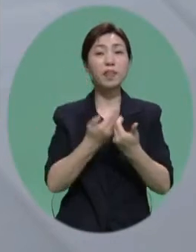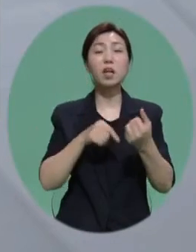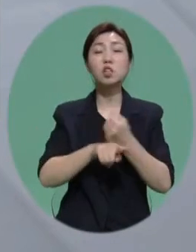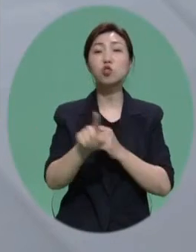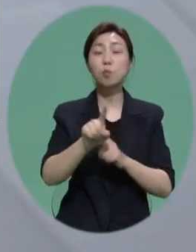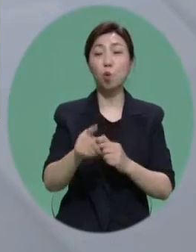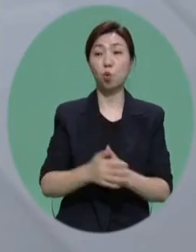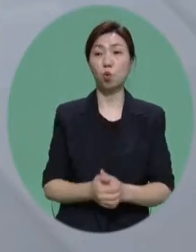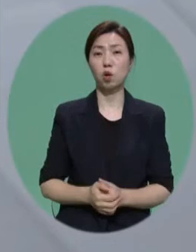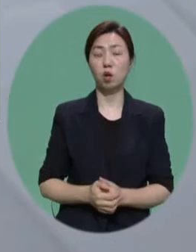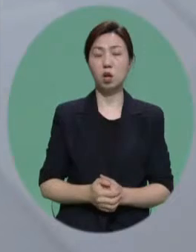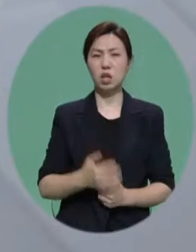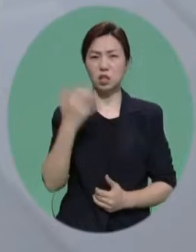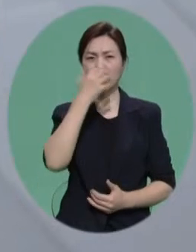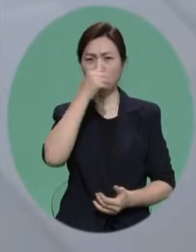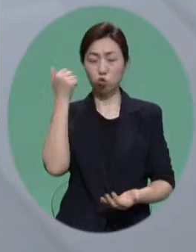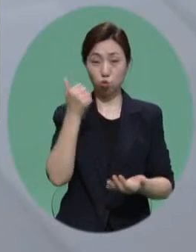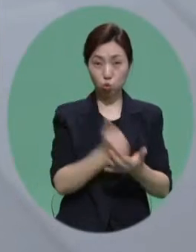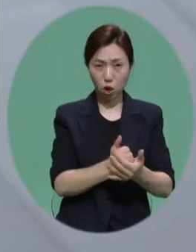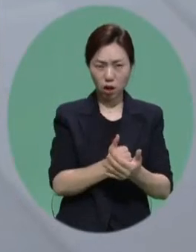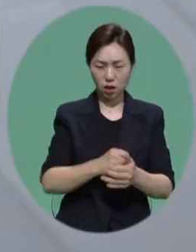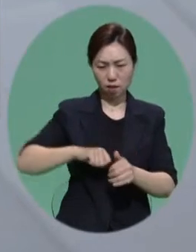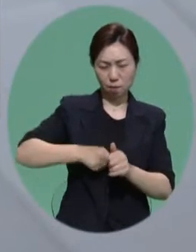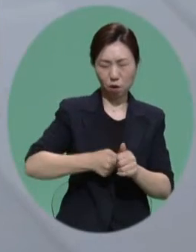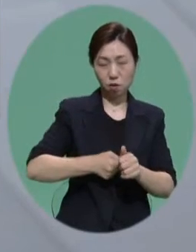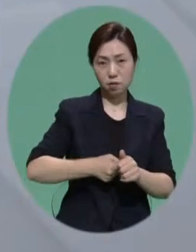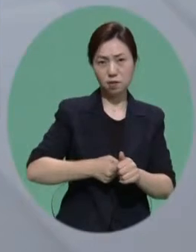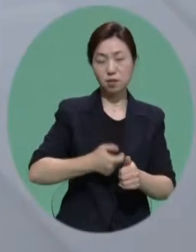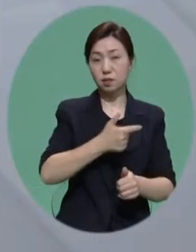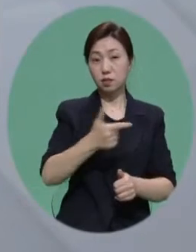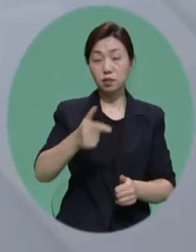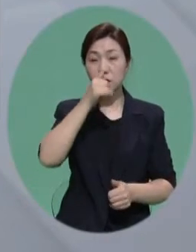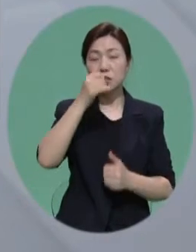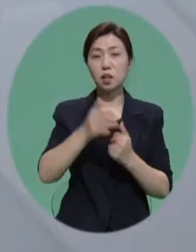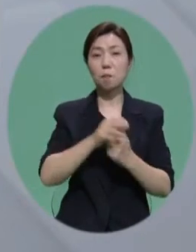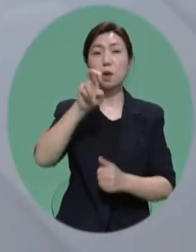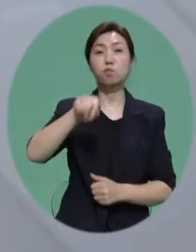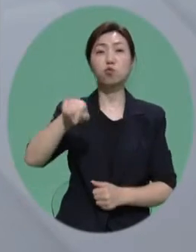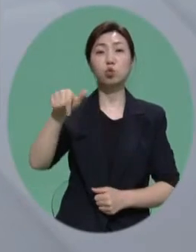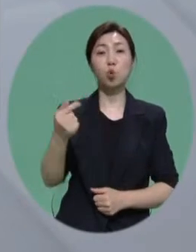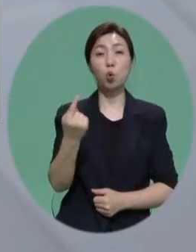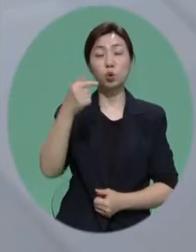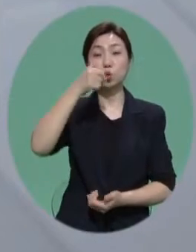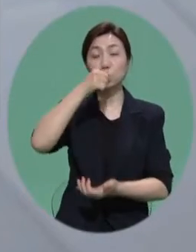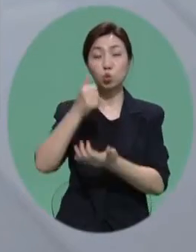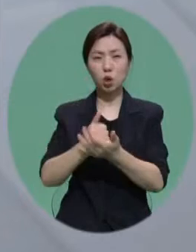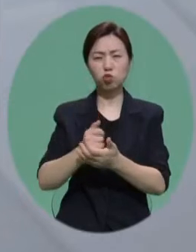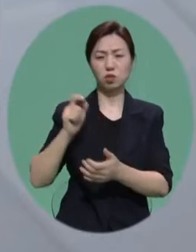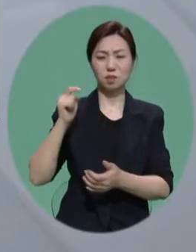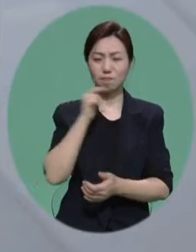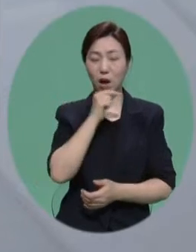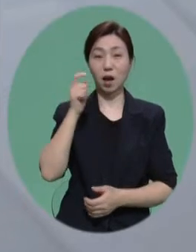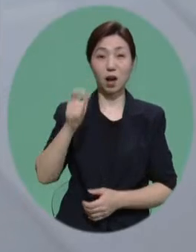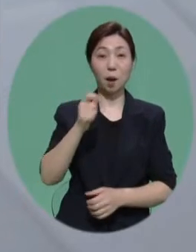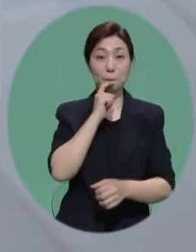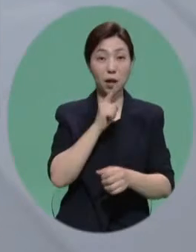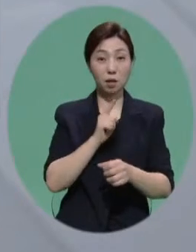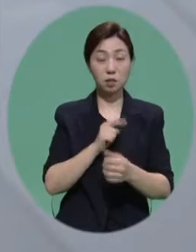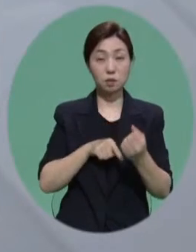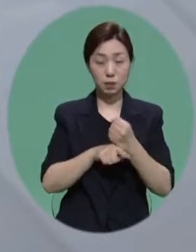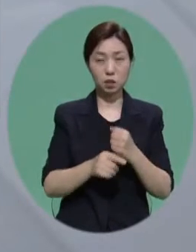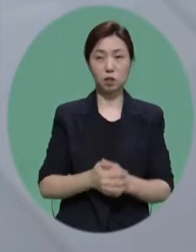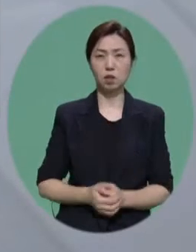누구도 거기에 맞춰서 좀 3년생 가야하는 날아오는 제가 이해한 바로는 지금 뭐 미국이나 프랑스